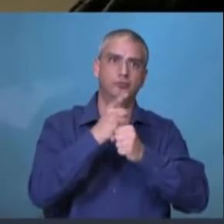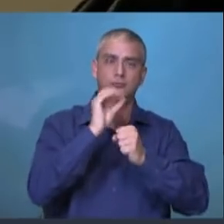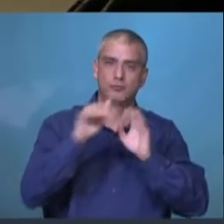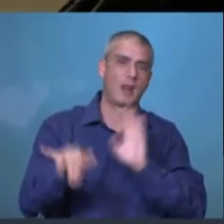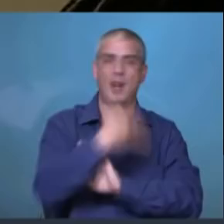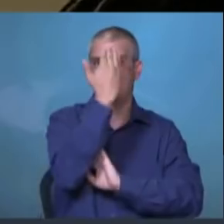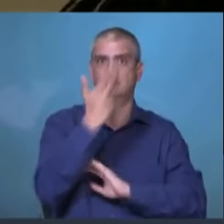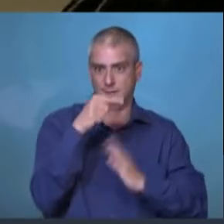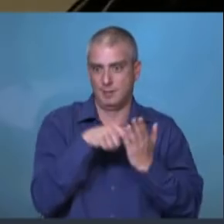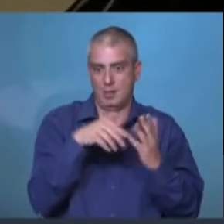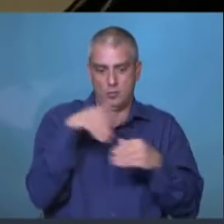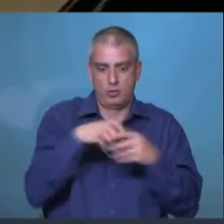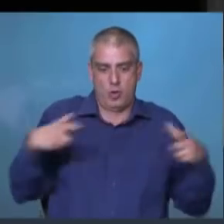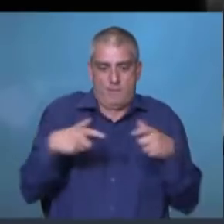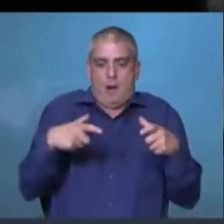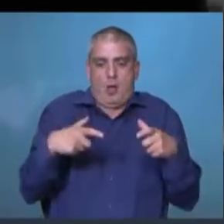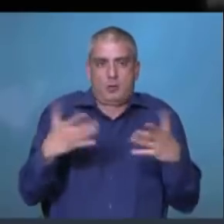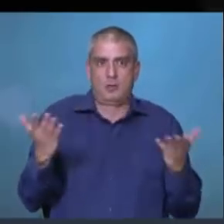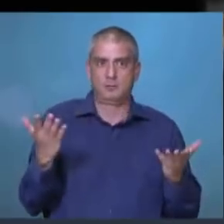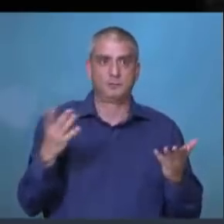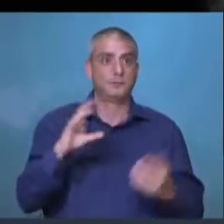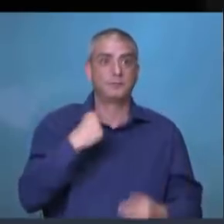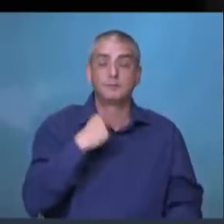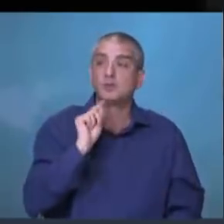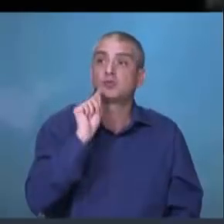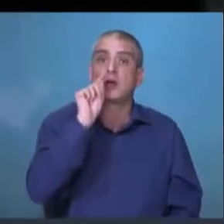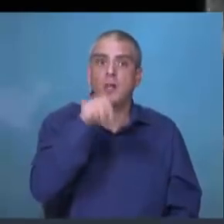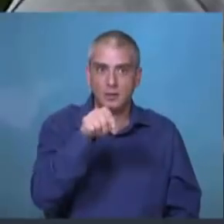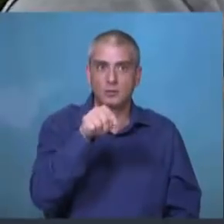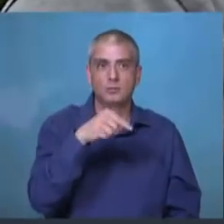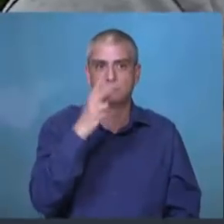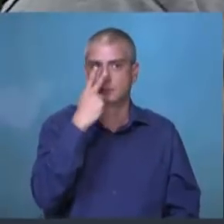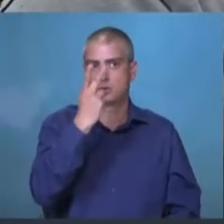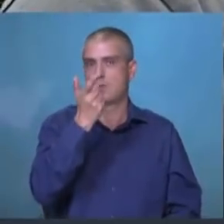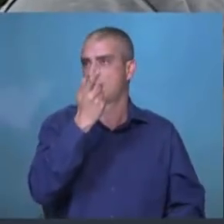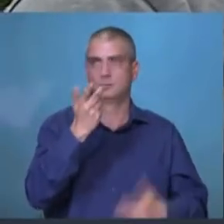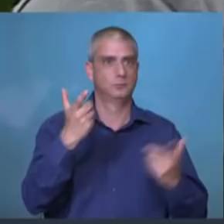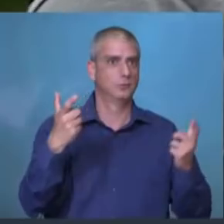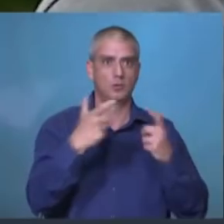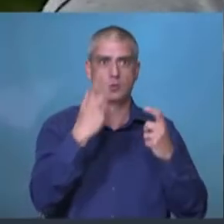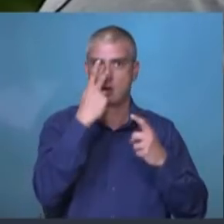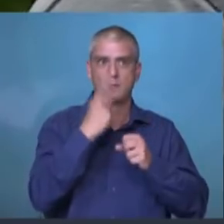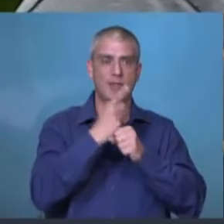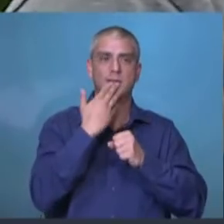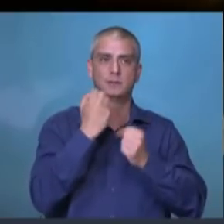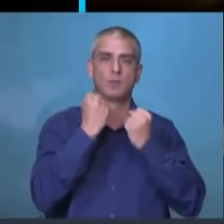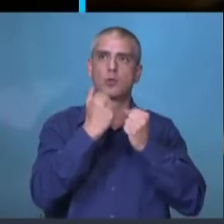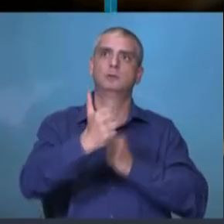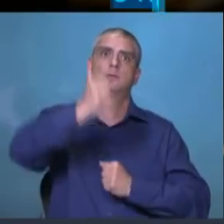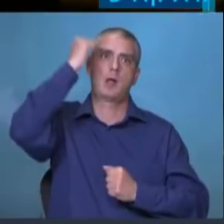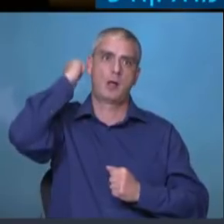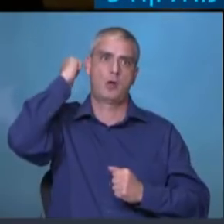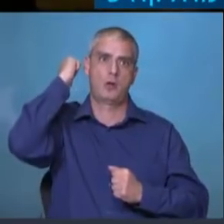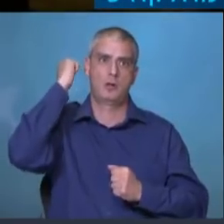משם, כי הם היו במלכודת. איך שאנחנו עלינו, הם פתאום רואים את הגדוד, הם רואים פתאום טנקים ישראלים נוסעים אחורה.